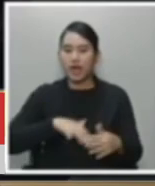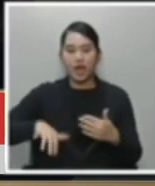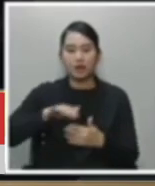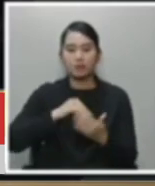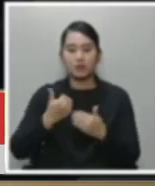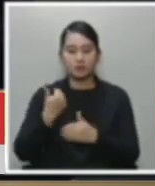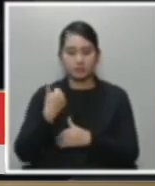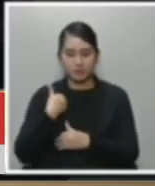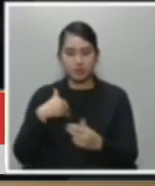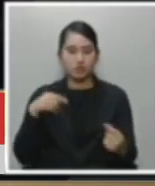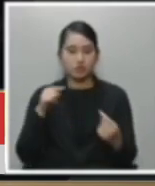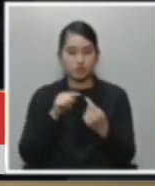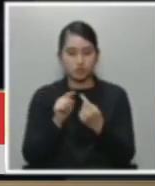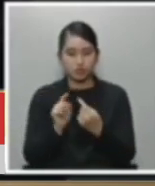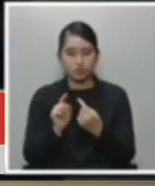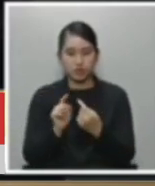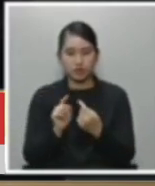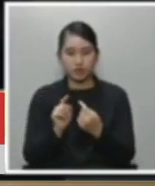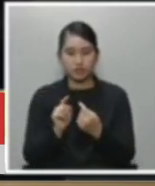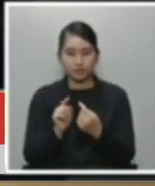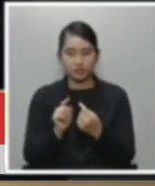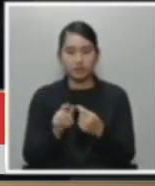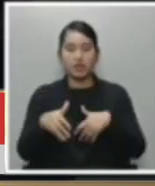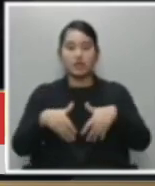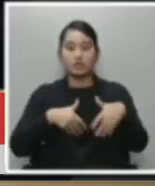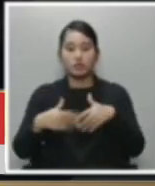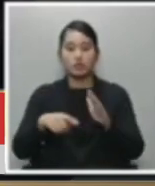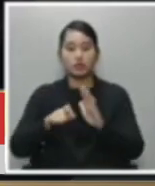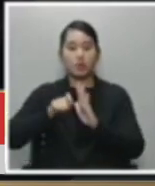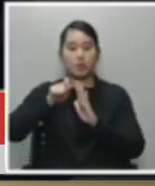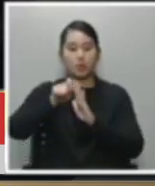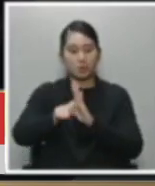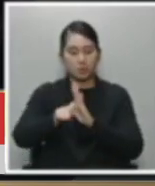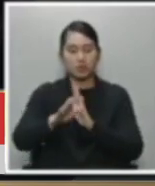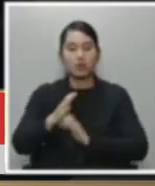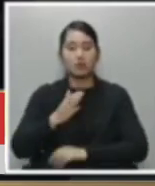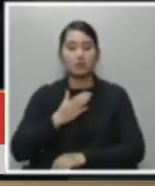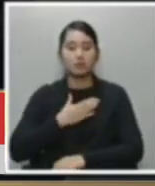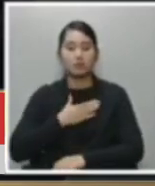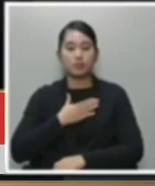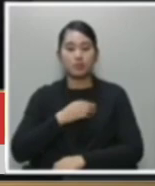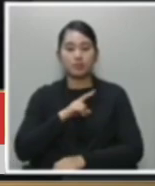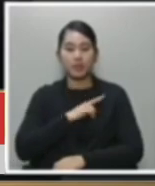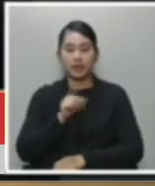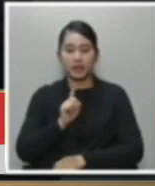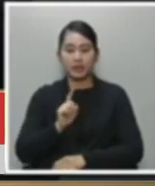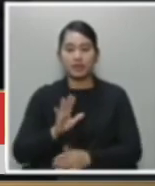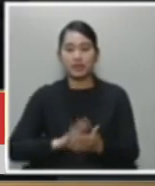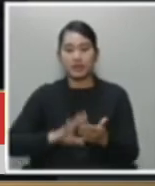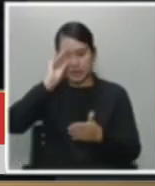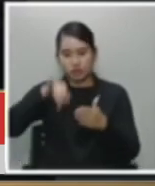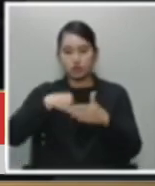ฉพาะกำแพงเพชรนะครับกำแพงเพชรเนี่ยเป็นแหล่ง ชนจังหวัดนครราชสีมาซึ่งผมเองจบครั้งแรกก็บรรจุที่นครราชสีมาเช่นเดียว